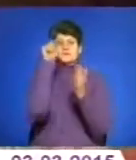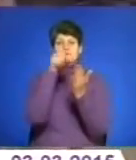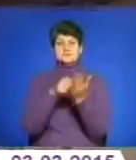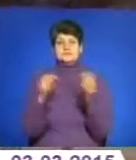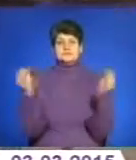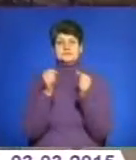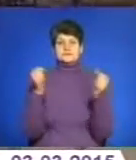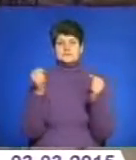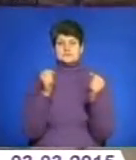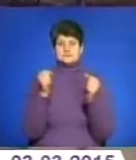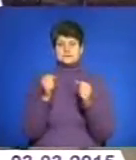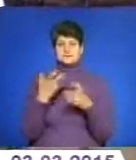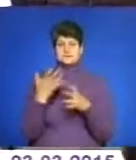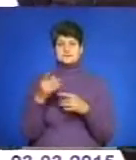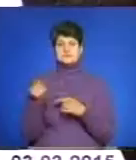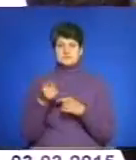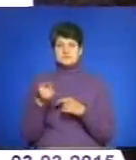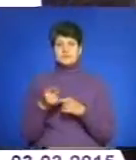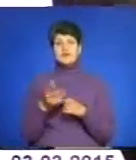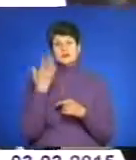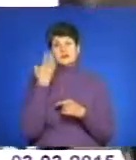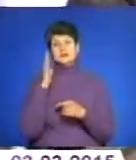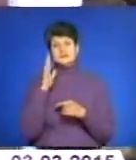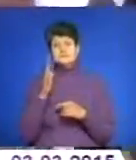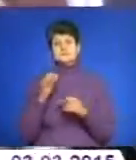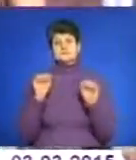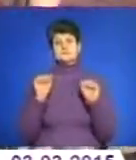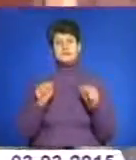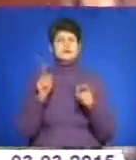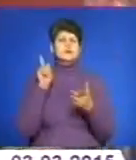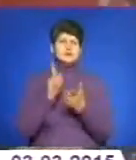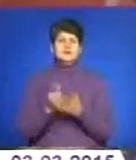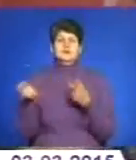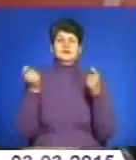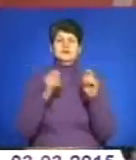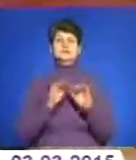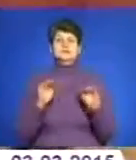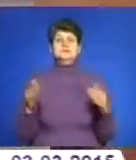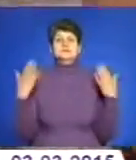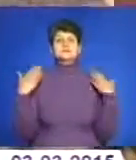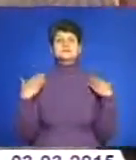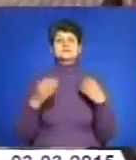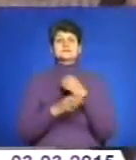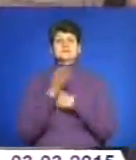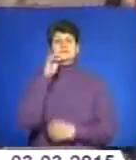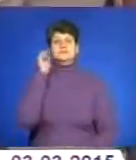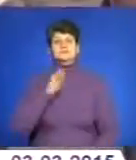взимку. Волонтери кажуть, що як тільки буде найменша нагода, вони обов'язково привезуть дітей на відпочинок на Західну Україну.